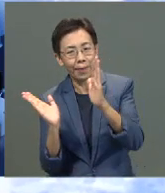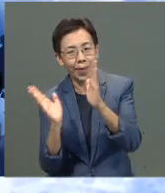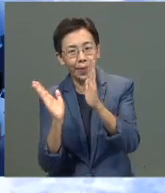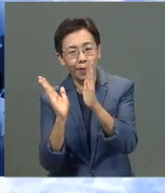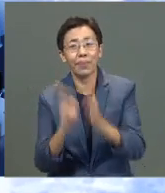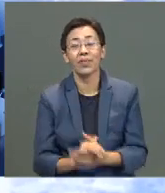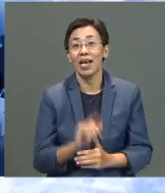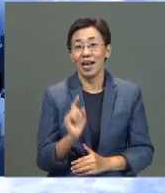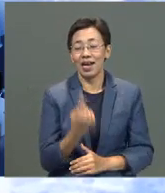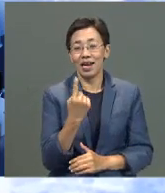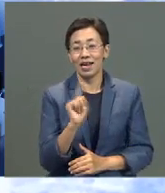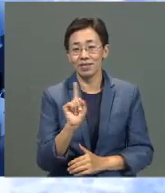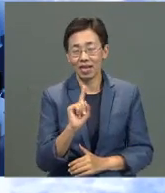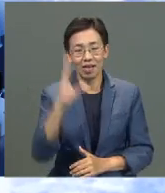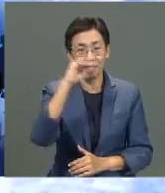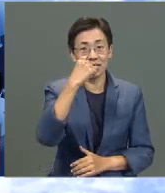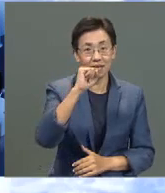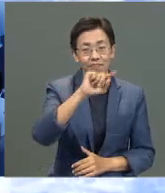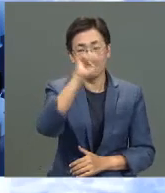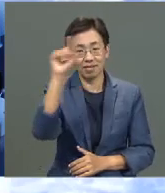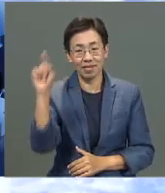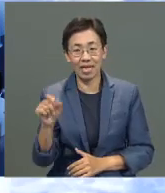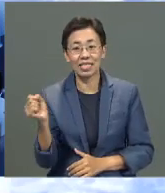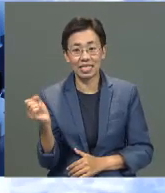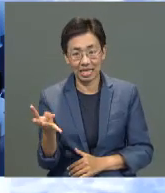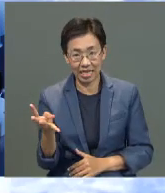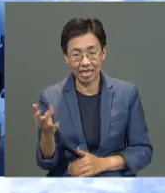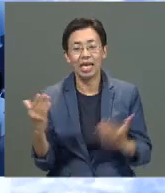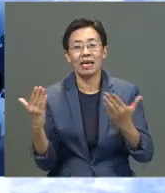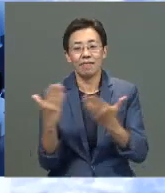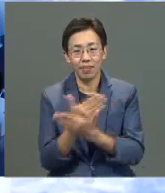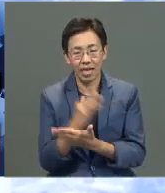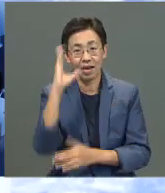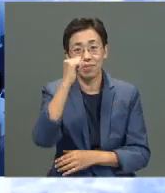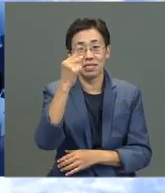ว่าขณะนี้เรายังรอยังห้ามการดื่มสุราในร้านอาหารอ้าเป็นเป็นเรื่องสำคัญแต่ว่าเราอนุญาตให้ขายสุราแต่เพียงแต่ต้องกลับไปทานที่บ้านเพราะฉะนั้นเพื่อป้องกันมันมีมันมีคนอยู่อีกอีกกลุ่มนึงนะครับที่ใช้ช่วงเวลานี้ในการมั่วสุมหรือทำกิจกรรมที่ไม่ถูกกฎหมายเล่นการพนันก็ดีหรืออื่นก็ดีเพราะฉะนั้นมันเป็นสาเหตุของการแพร่โรคได้เช่นเดียวกันจึงต้องมีมาตรการเรื่องเรื่องคือฟิวส์มาต้องกับเพราะฉะนั้นอันนี้ก็เราทราบดีว่าเรื่องเรื่องคือฟิวส์หรือการห้ามออกนอกเพียงสถาบันทำให้เกิดความไม่สะดวกสบายบ้างแต่ว่ามันคงเป็นสิ่งจำเป็นที่ต้องดำเนินการหยุดอย่างน้อยชุดในช่วงระยะเวลานี้แต่จะสังเกตได้ว่าเราพยายามลดลงไปเรื่อยๆครับก็เดิมก็ตั้งแต่22:00ถึงถึงตี 4